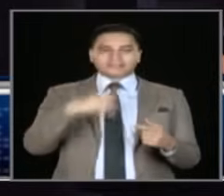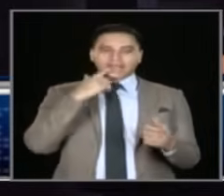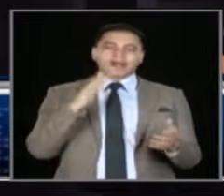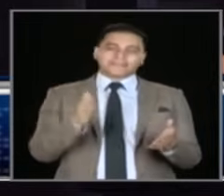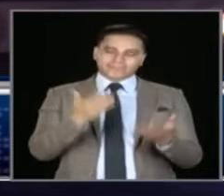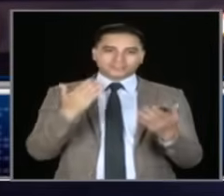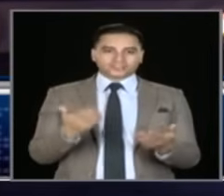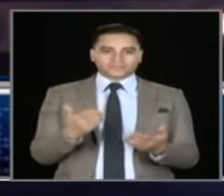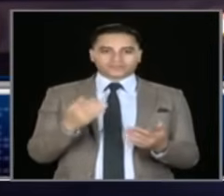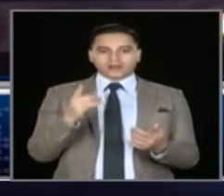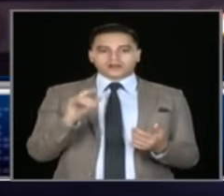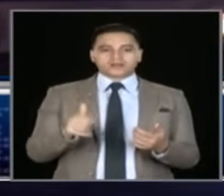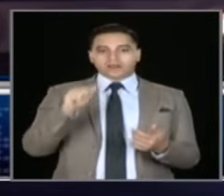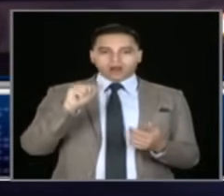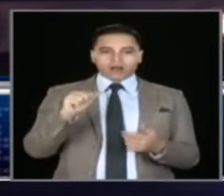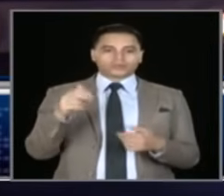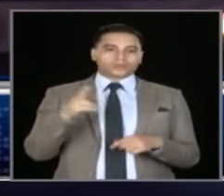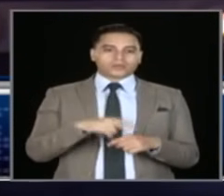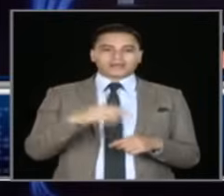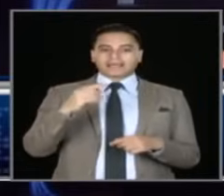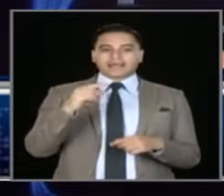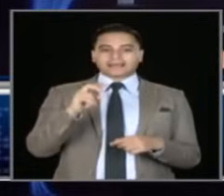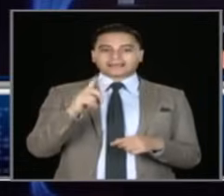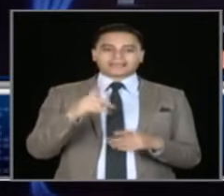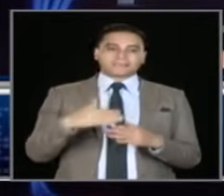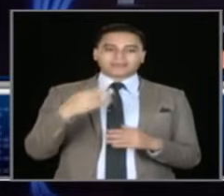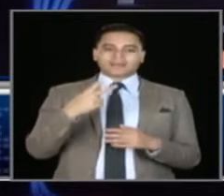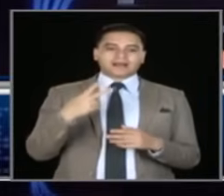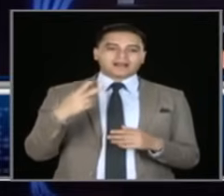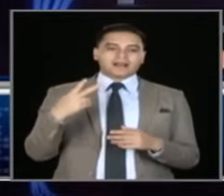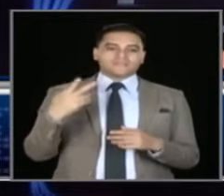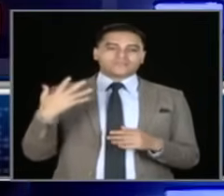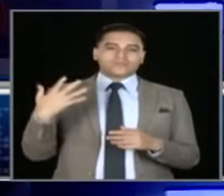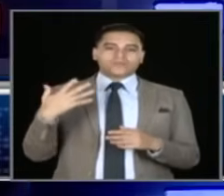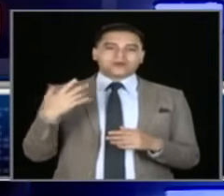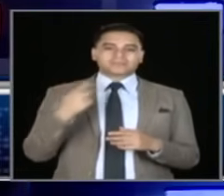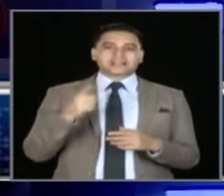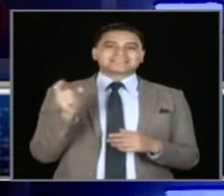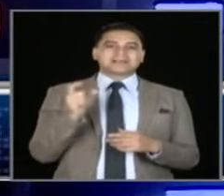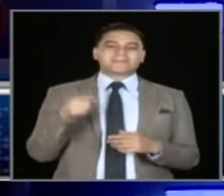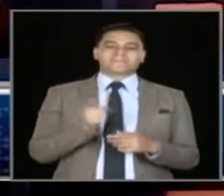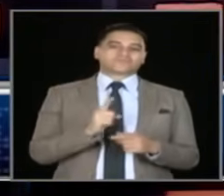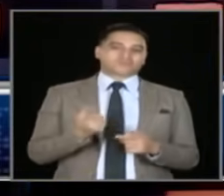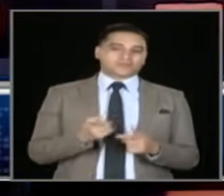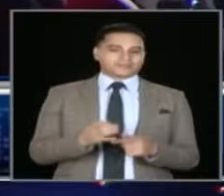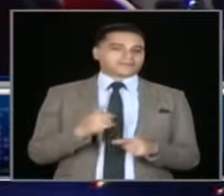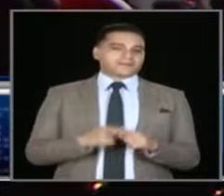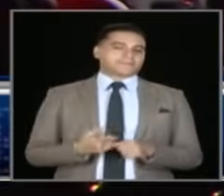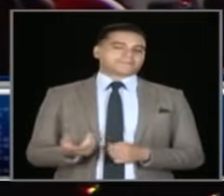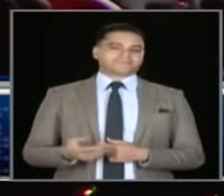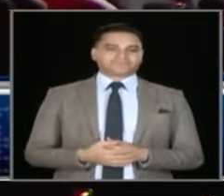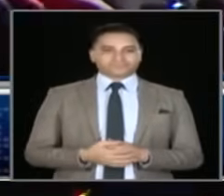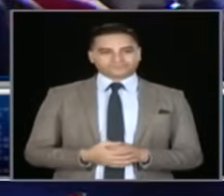هعديها، ولكن جدة والرياض ما خدتش بالي من الإسلامية دي. زهراء إجابة خاطئة. طب سؤال